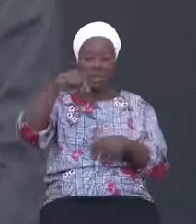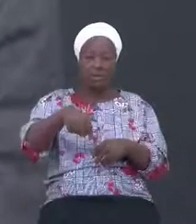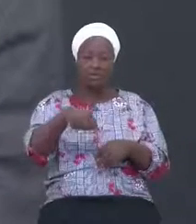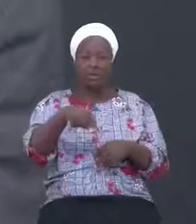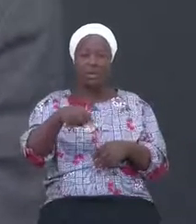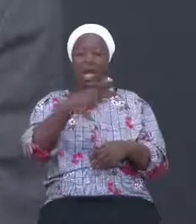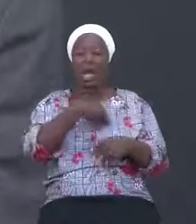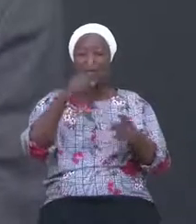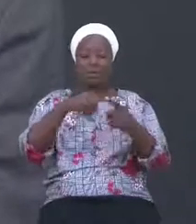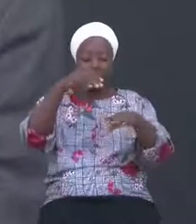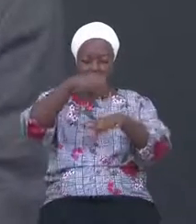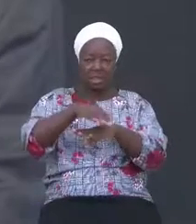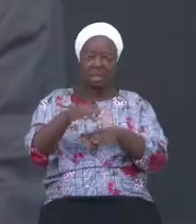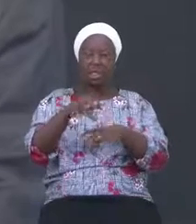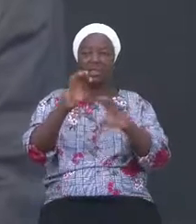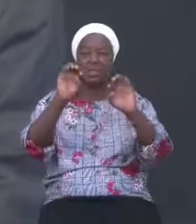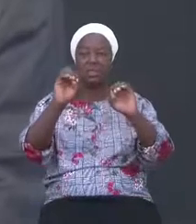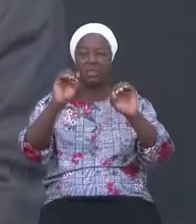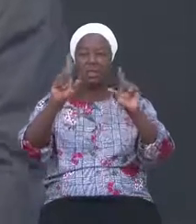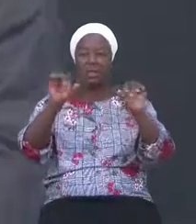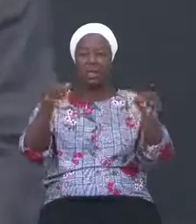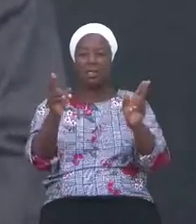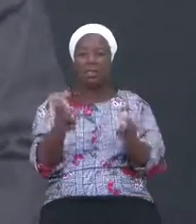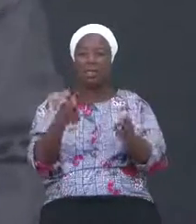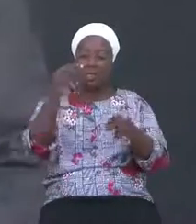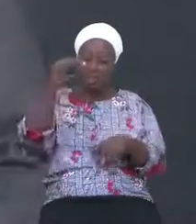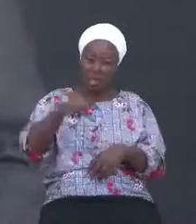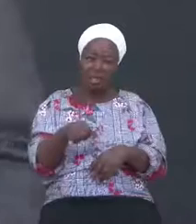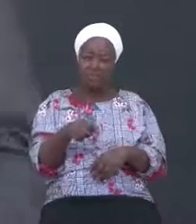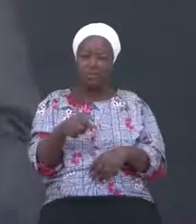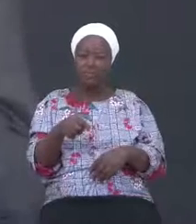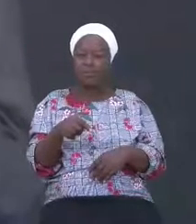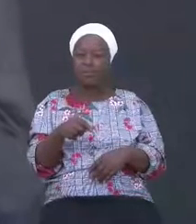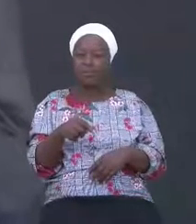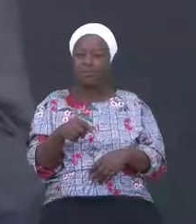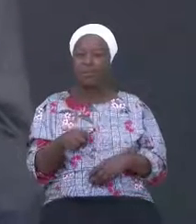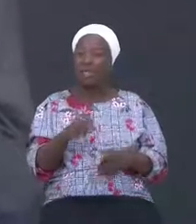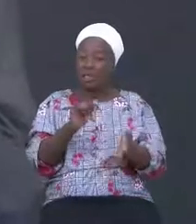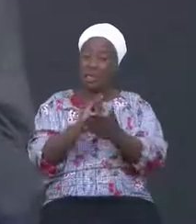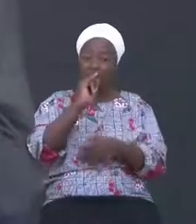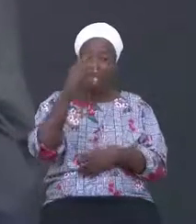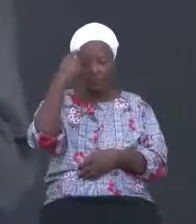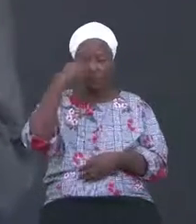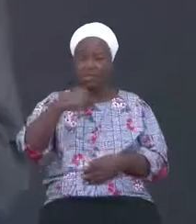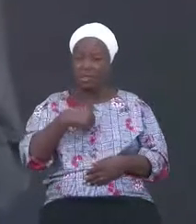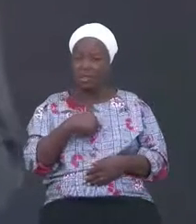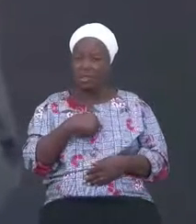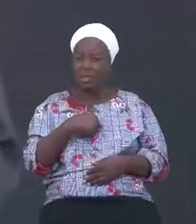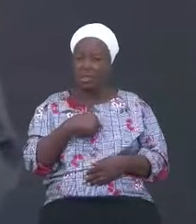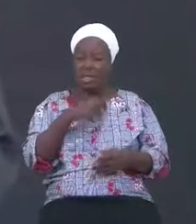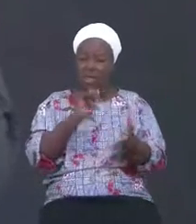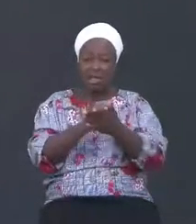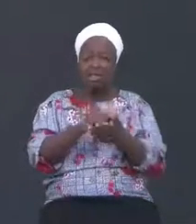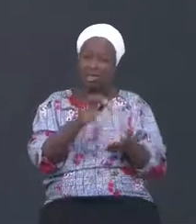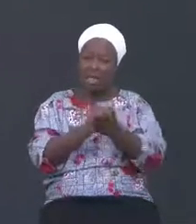et d'envoyer Élie sur la terre. Pour moi, veut dire beaucoup de